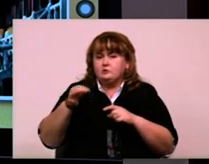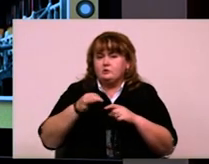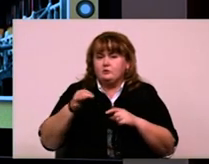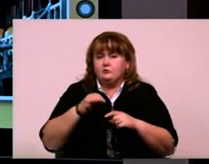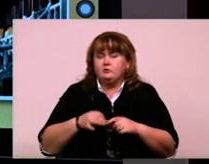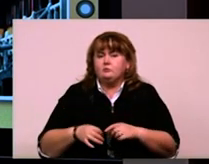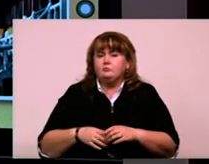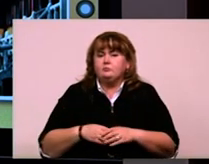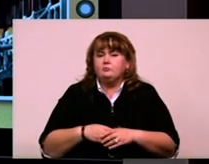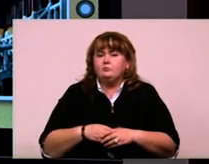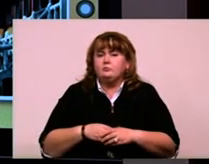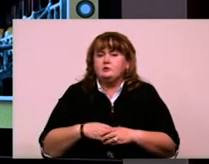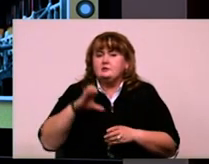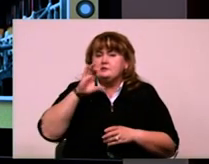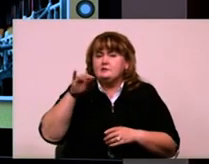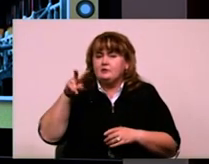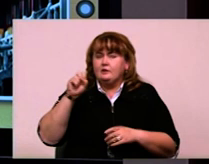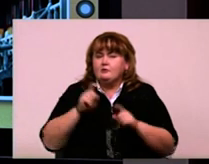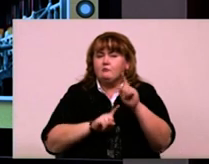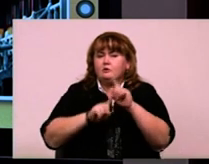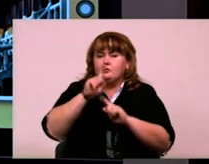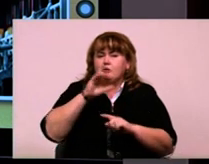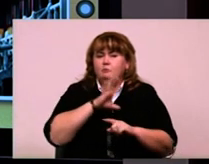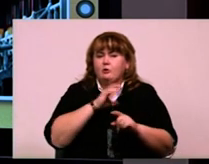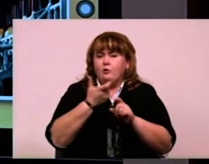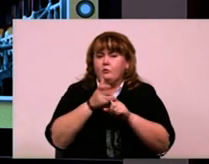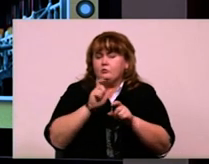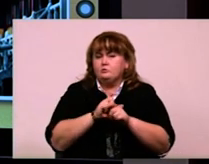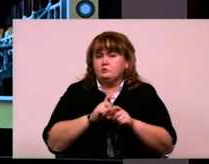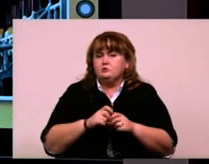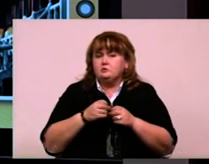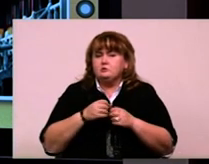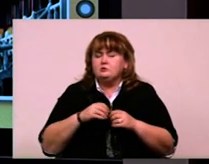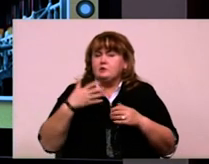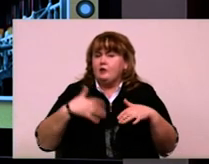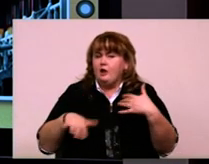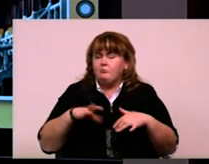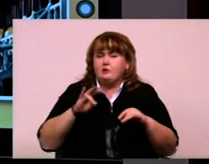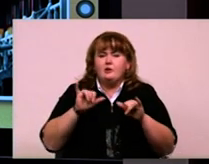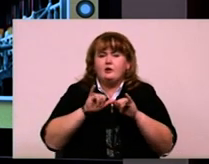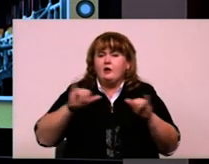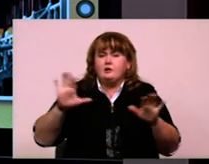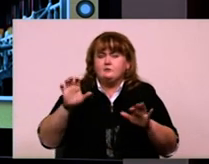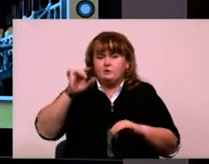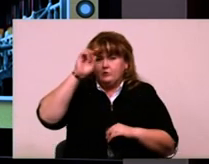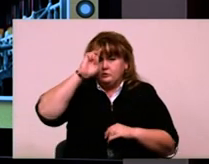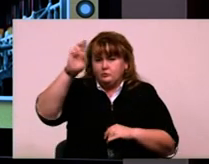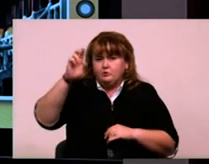Вот, обратите внимание, Сила изначально была очень слабым и неразвитым государством.